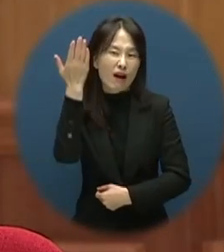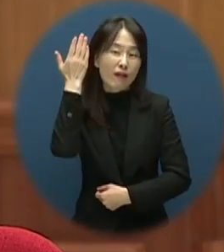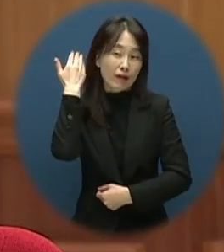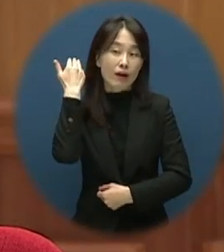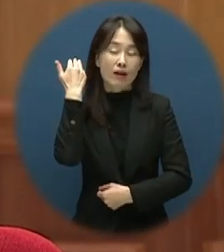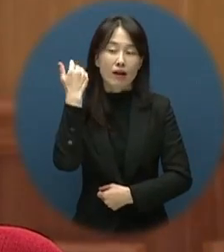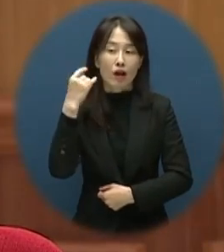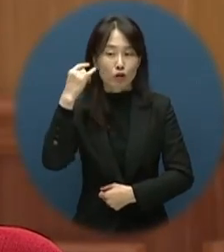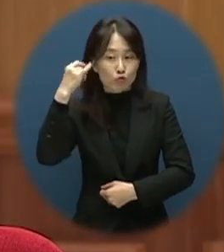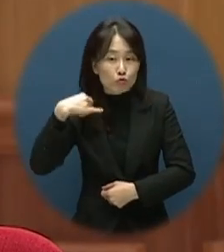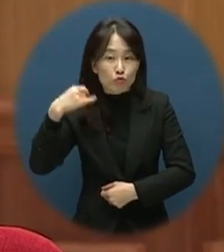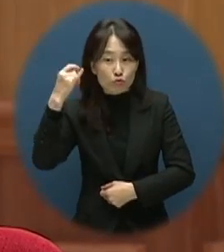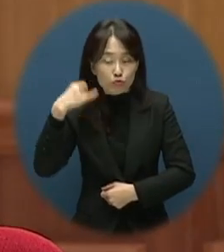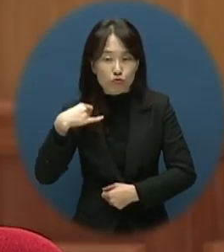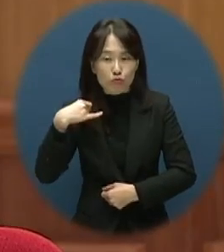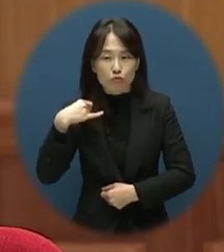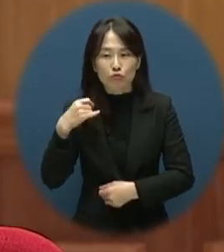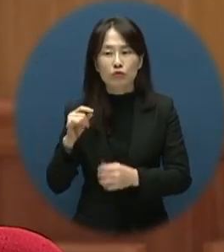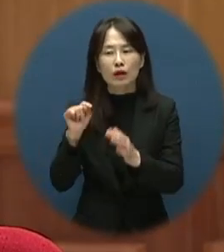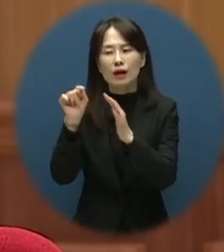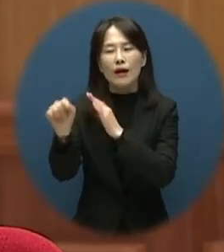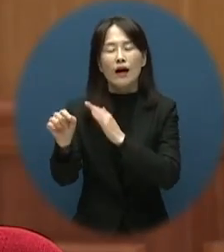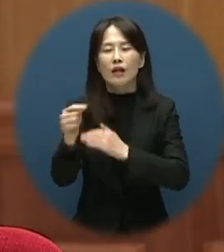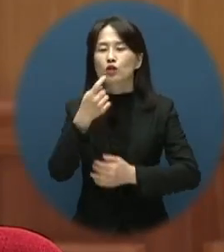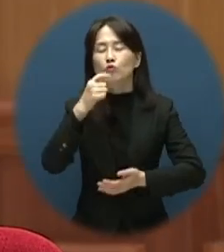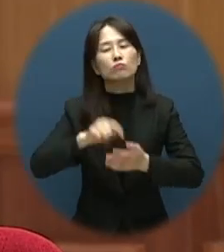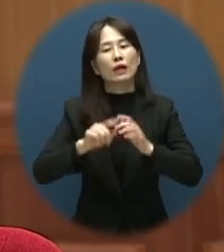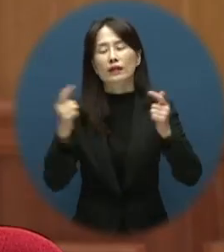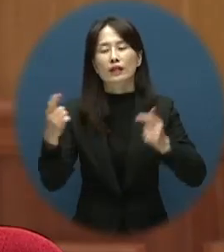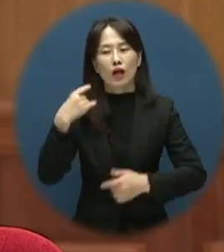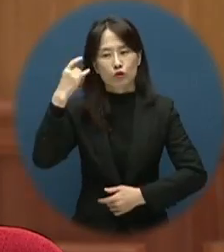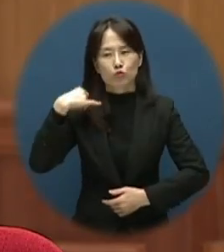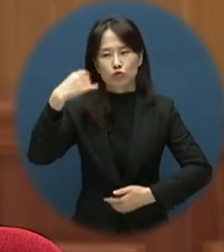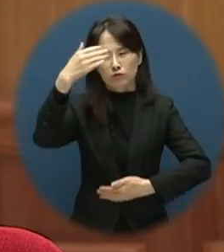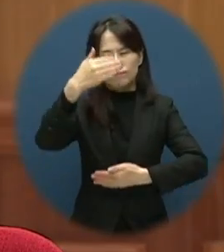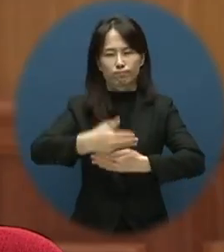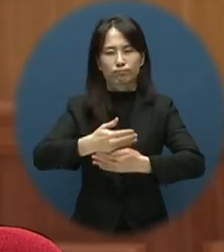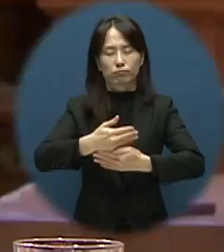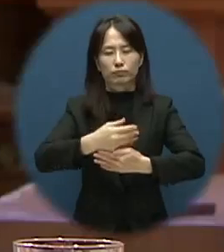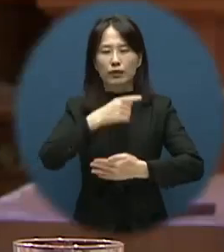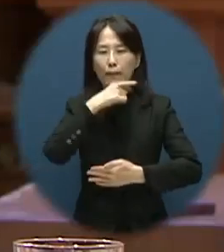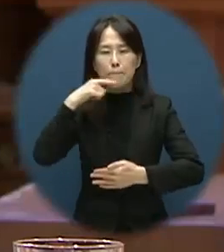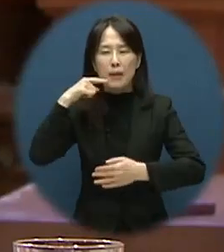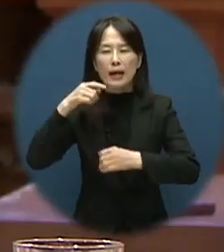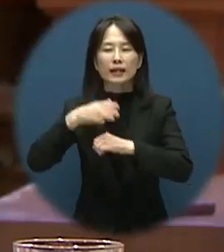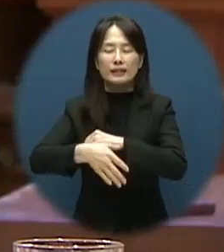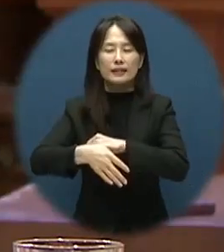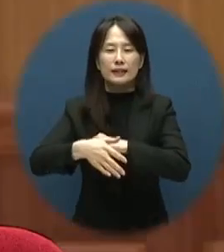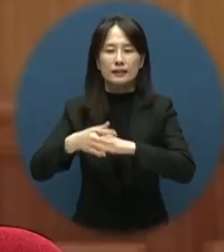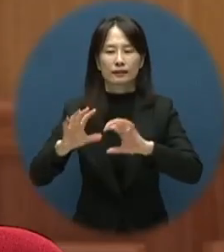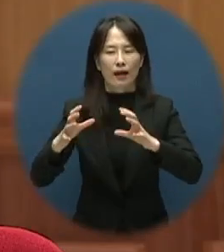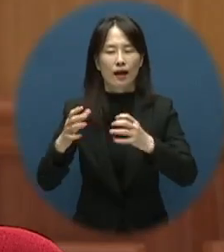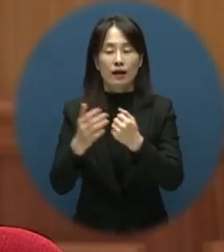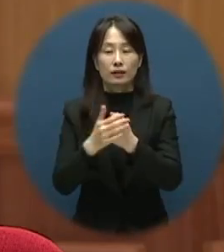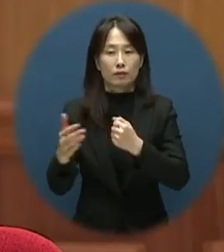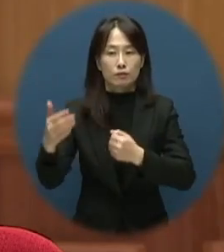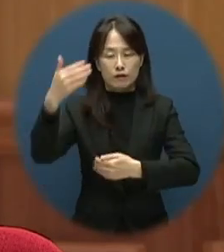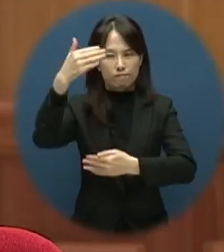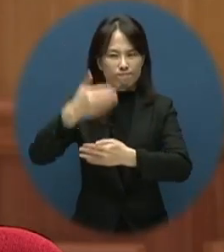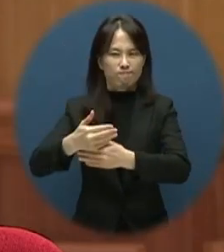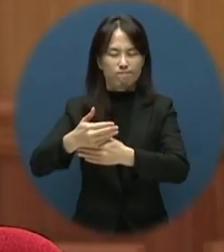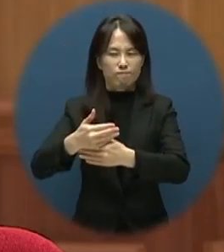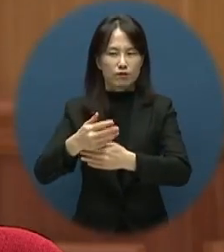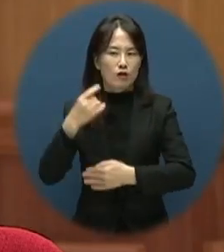당시에 사실 중국 가기는 쉽진 않았어요. 개방되진 않았어요. 공산주의다 보니까. 그렇죠. 그때는 중국